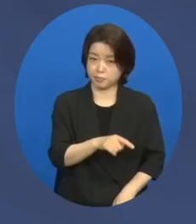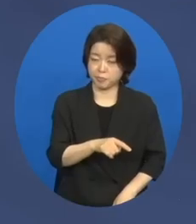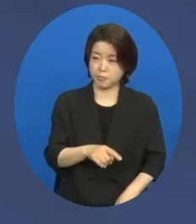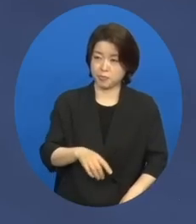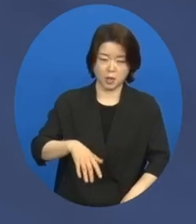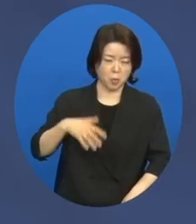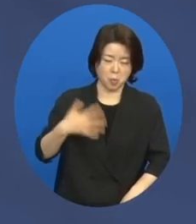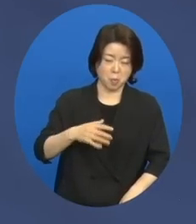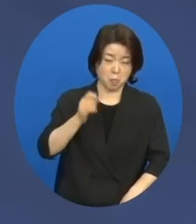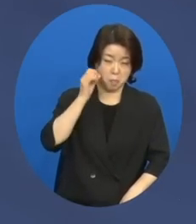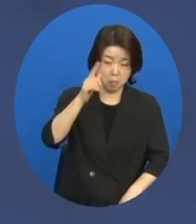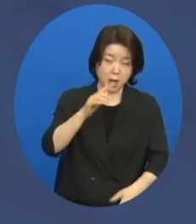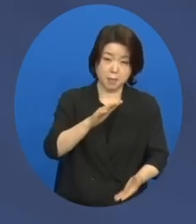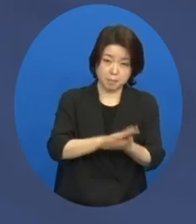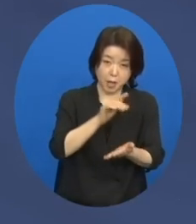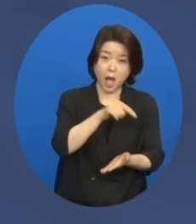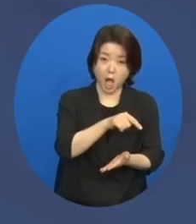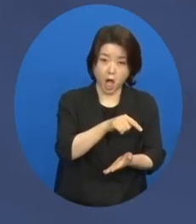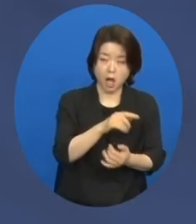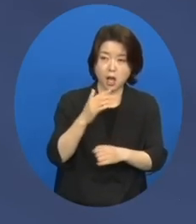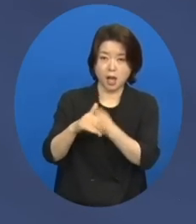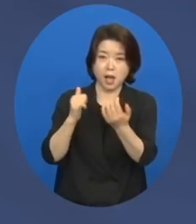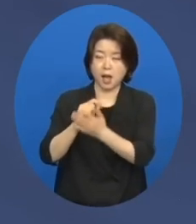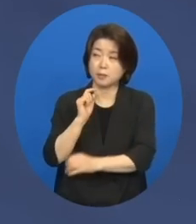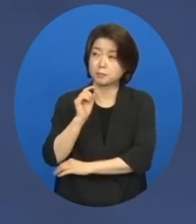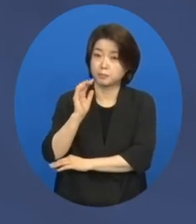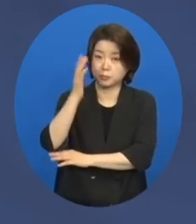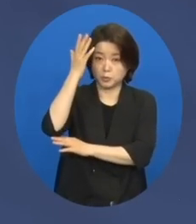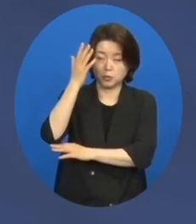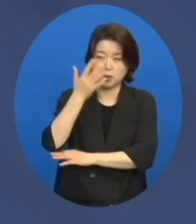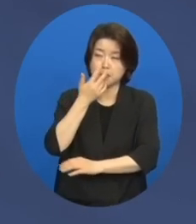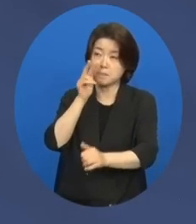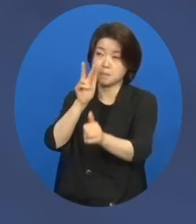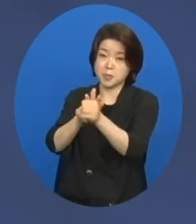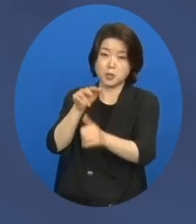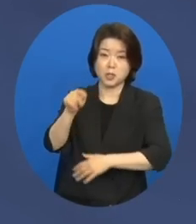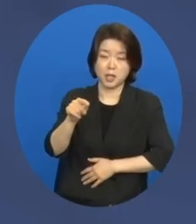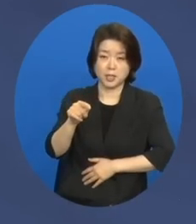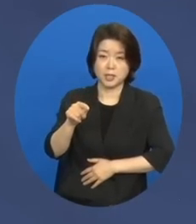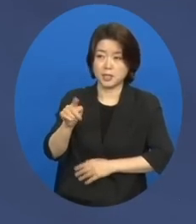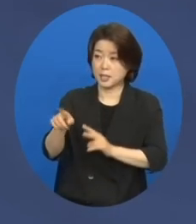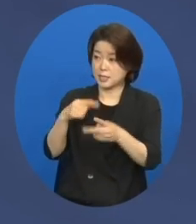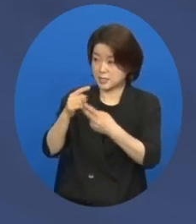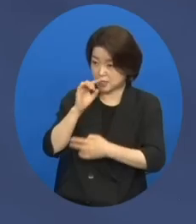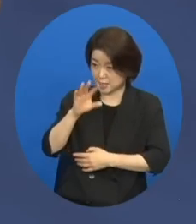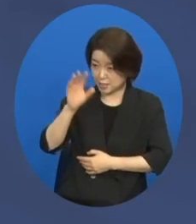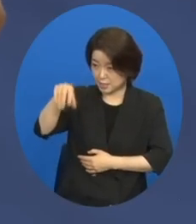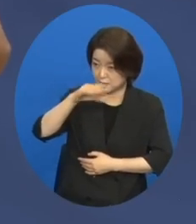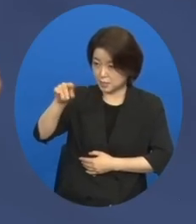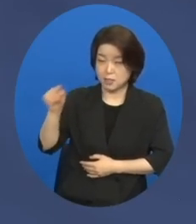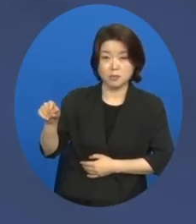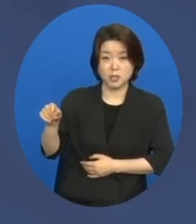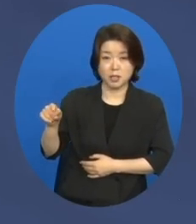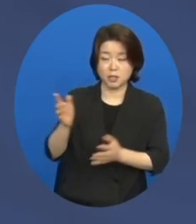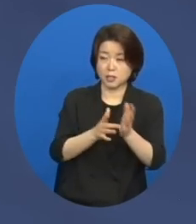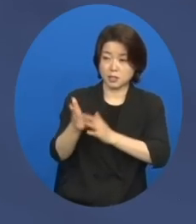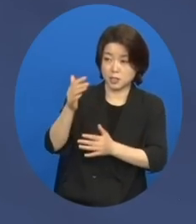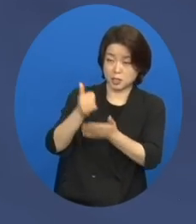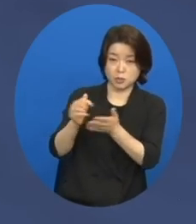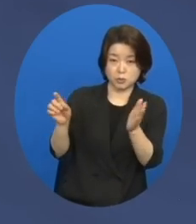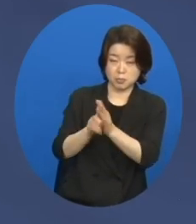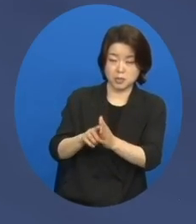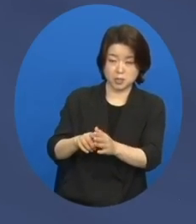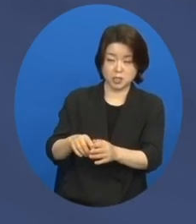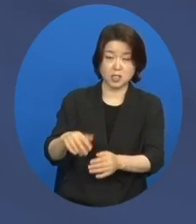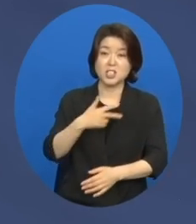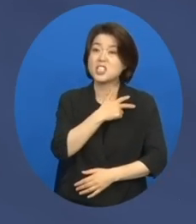대단한 끔찍한 열정이 있었냐면 하나님의 영광을 도전한다고 하는 이해할 수 없는 십자가 얘기하는 예수 믿는 사람들을 스데반